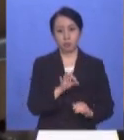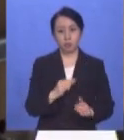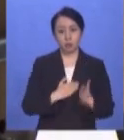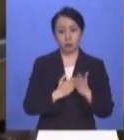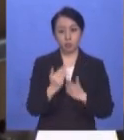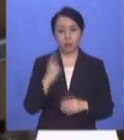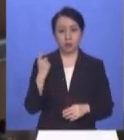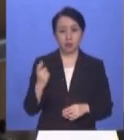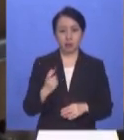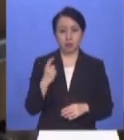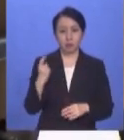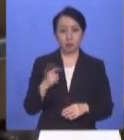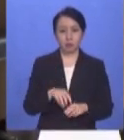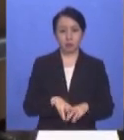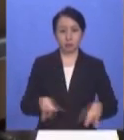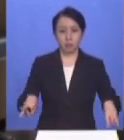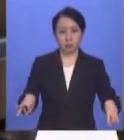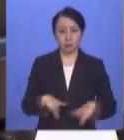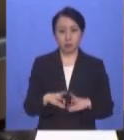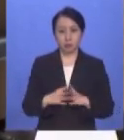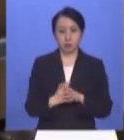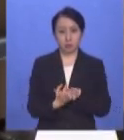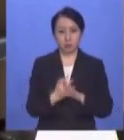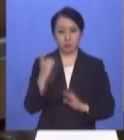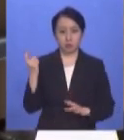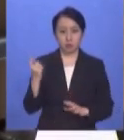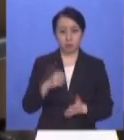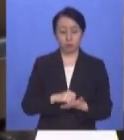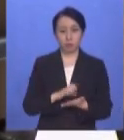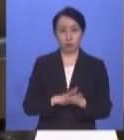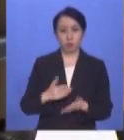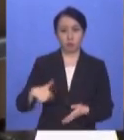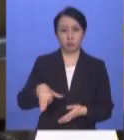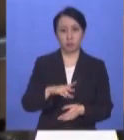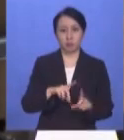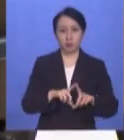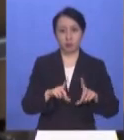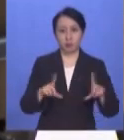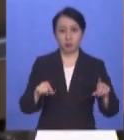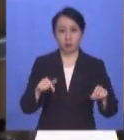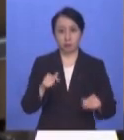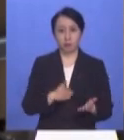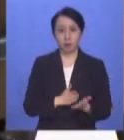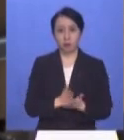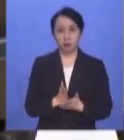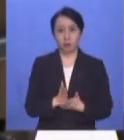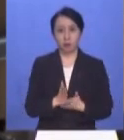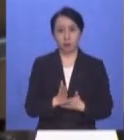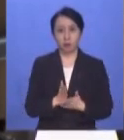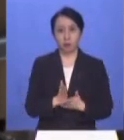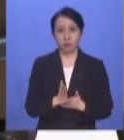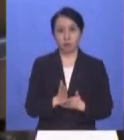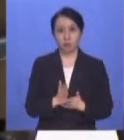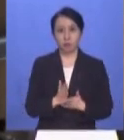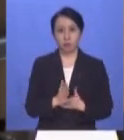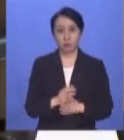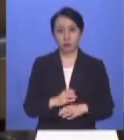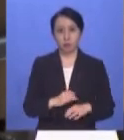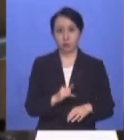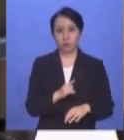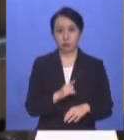экономики. Министерство сельского хозяйства с учетом всех областей его и спрогнозировало, в том числе по высокомаржинальным